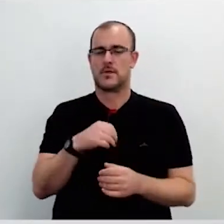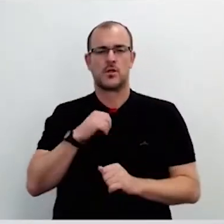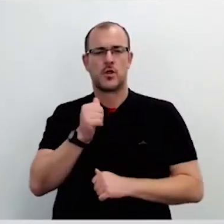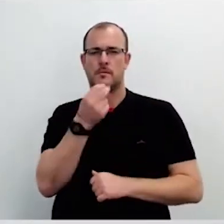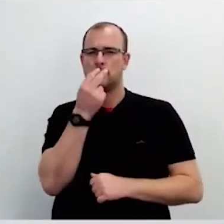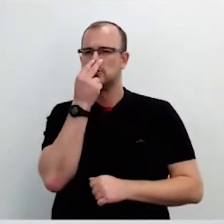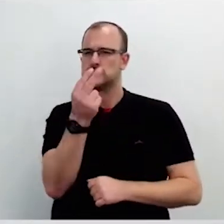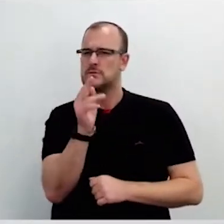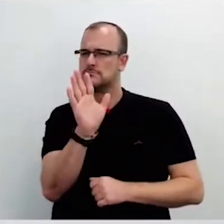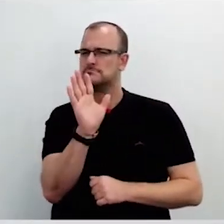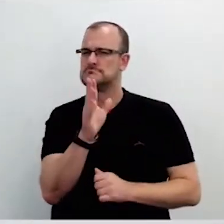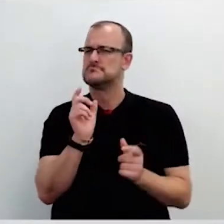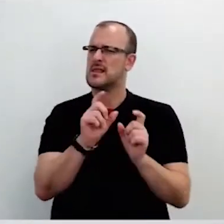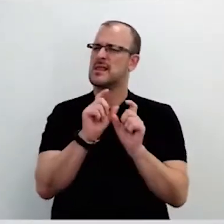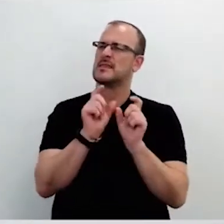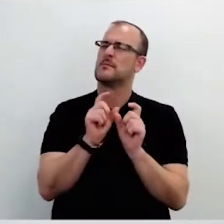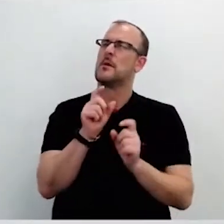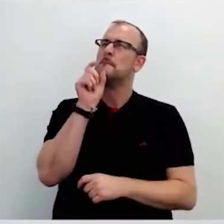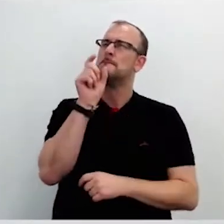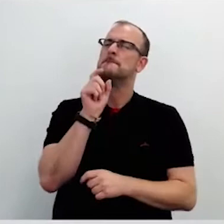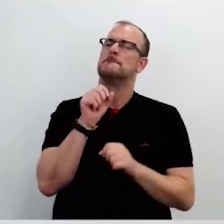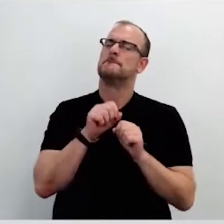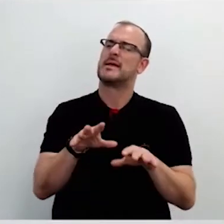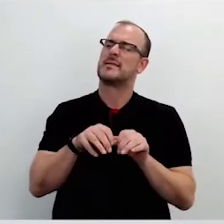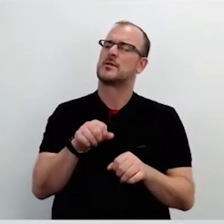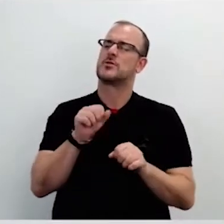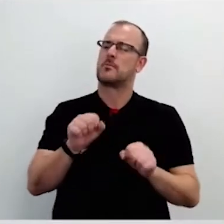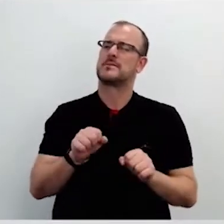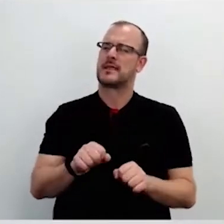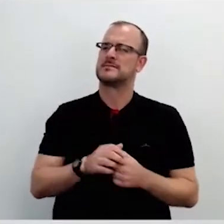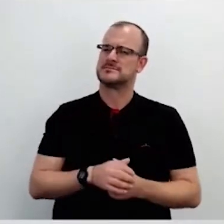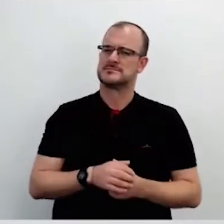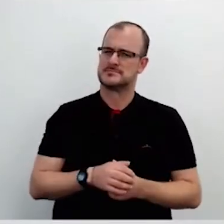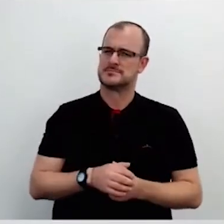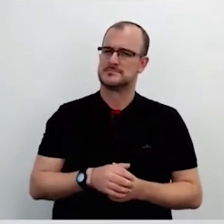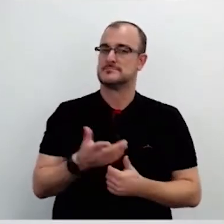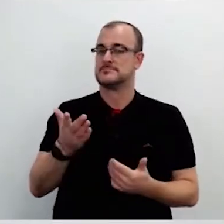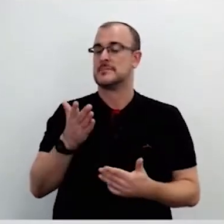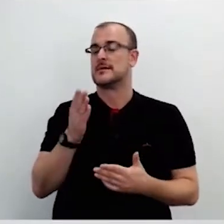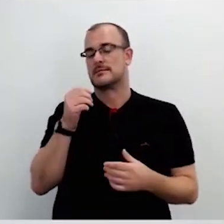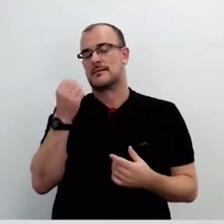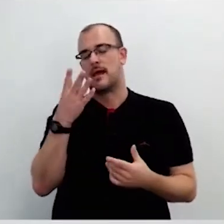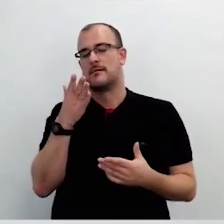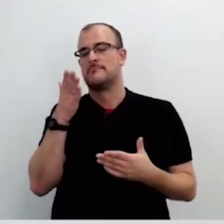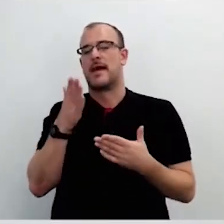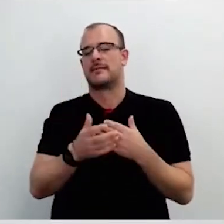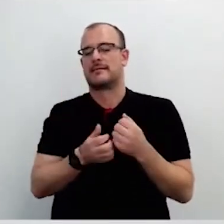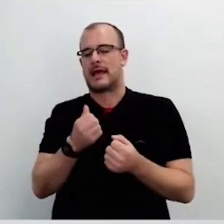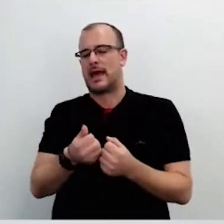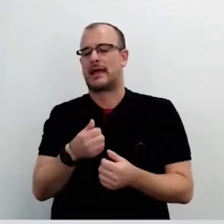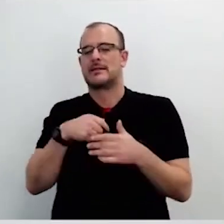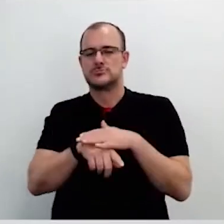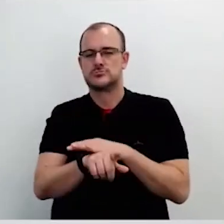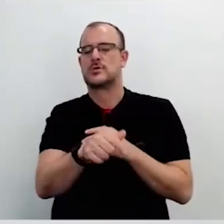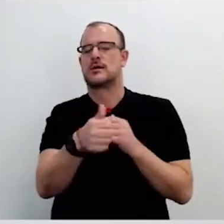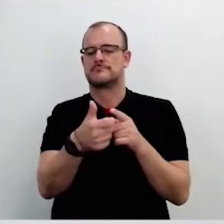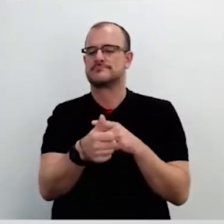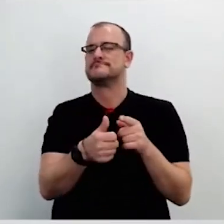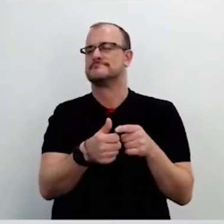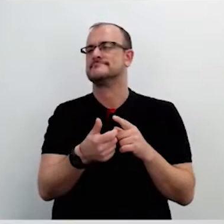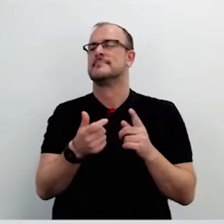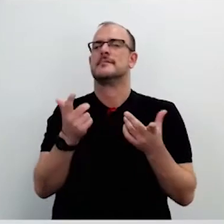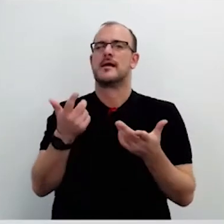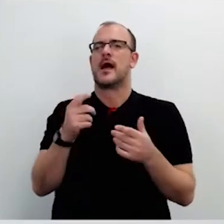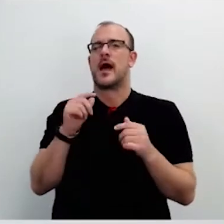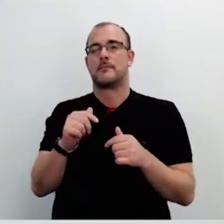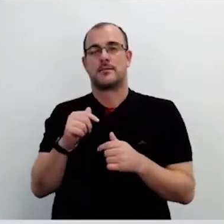nochmal auf das Thema Medienkompetenz, weil das ist natürlich auch die Endgeräte, der Zugang ist das eine. Es kommt dann natürlich aber